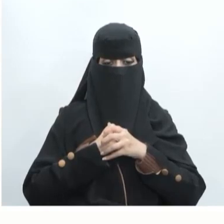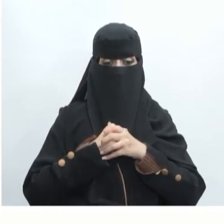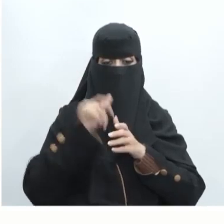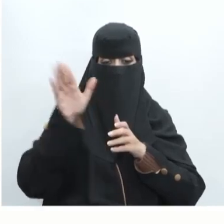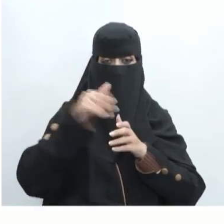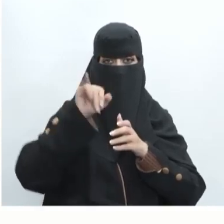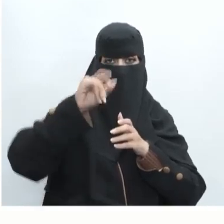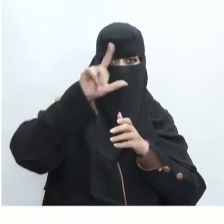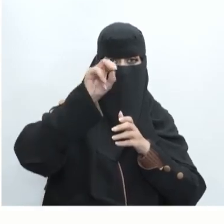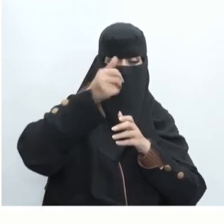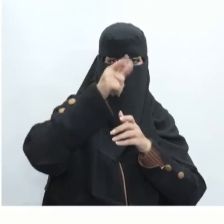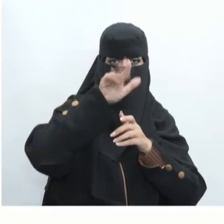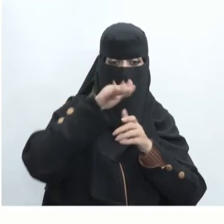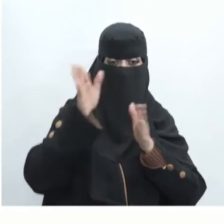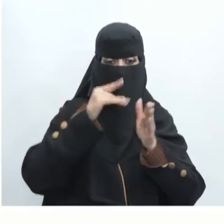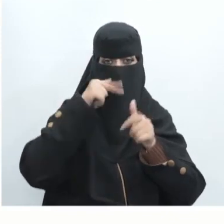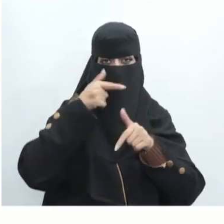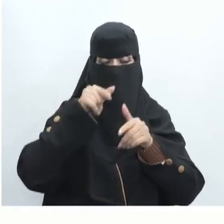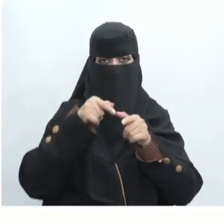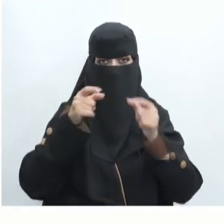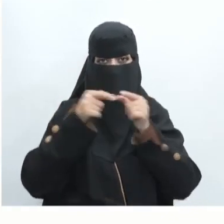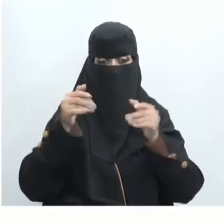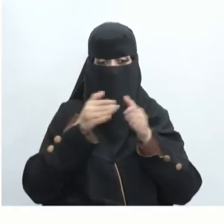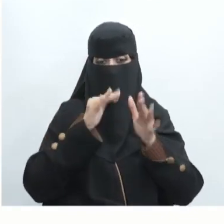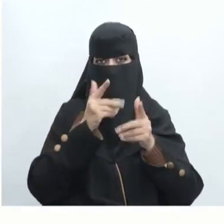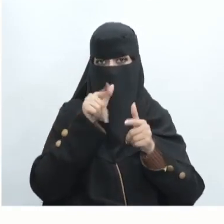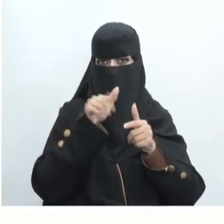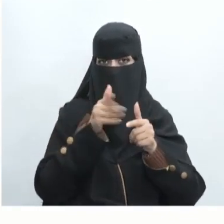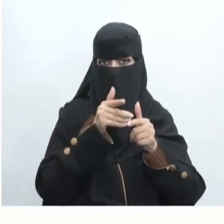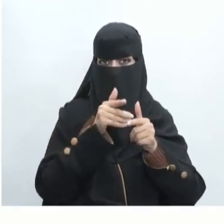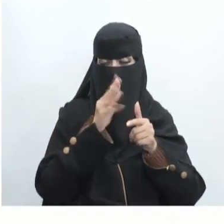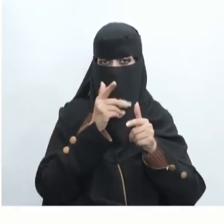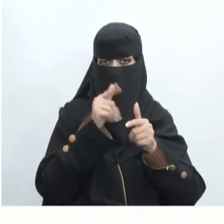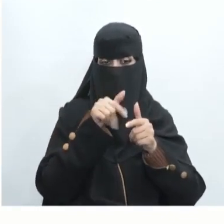ومضيق ملقاه ومضيق ابناء وبنات الطلاب ماذا